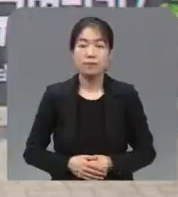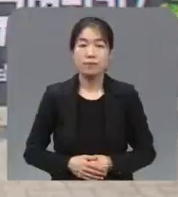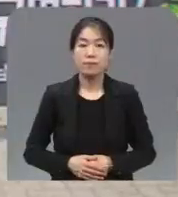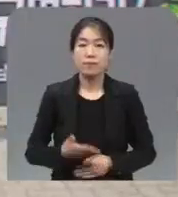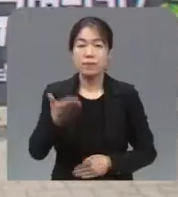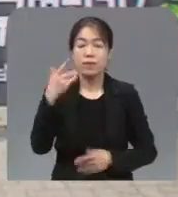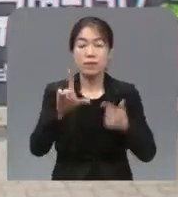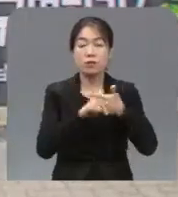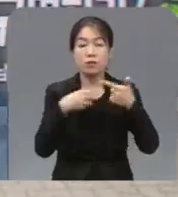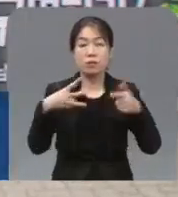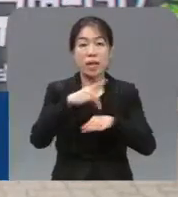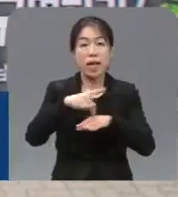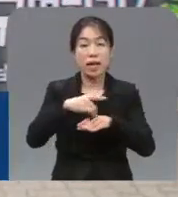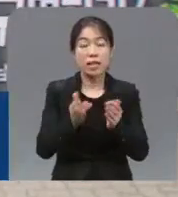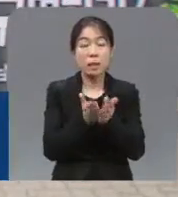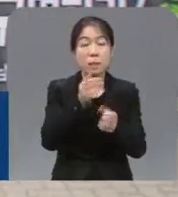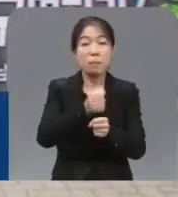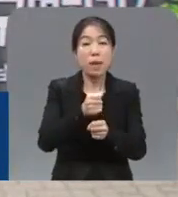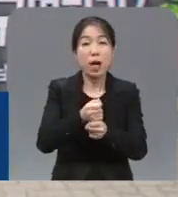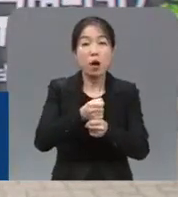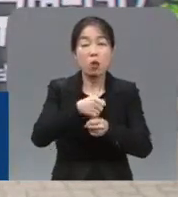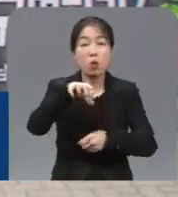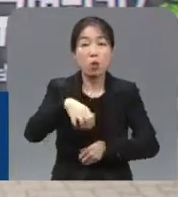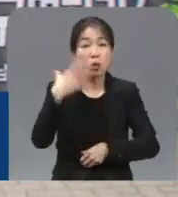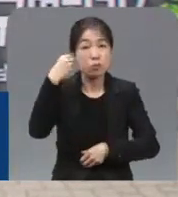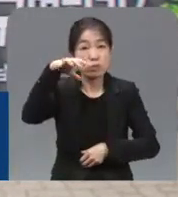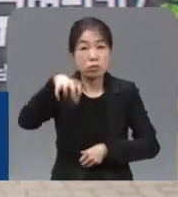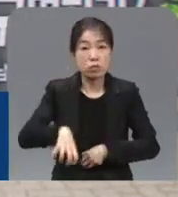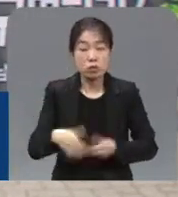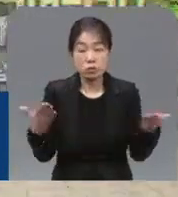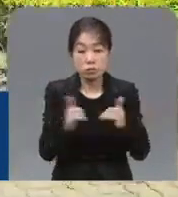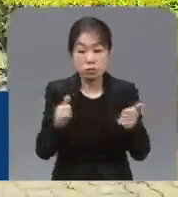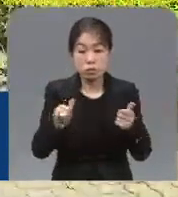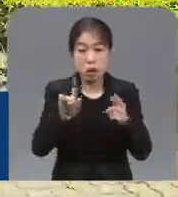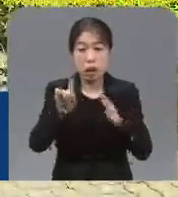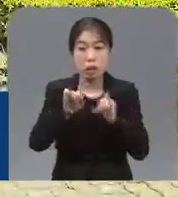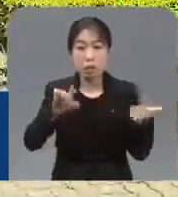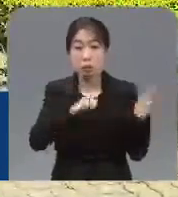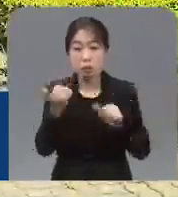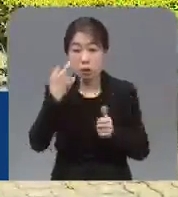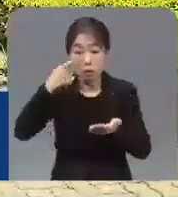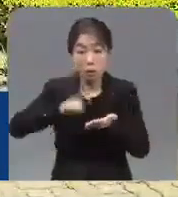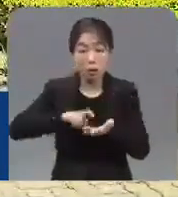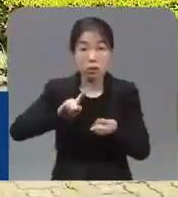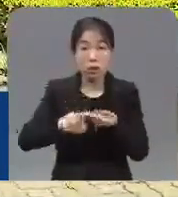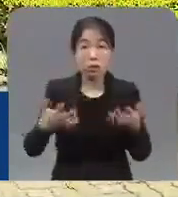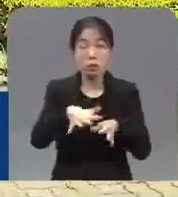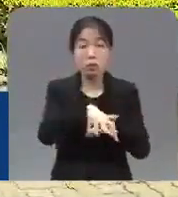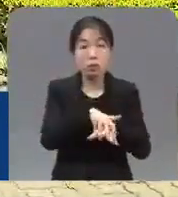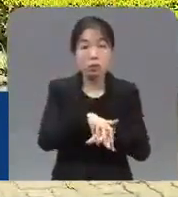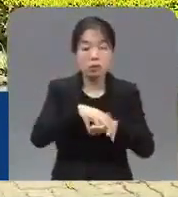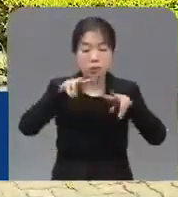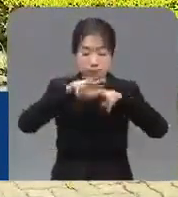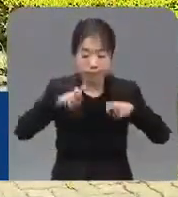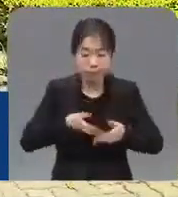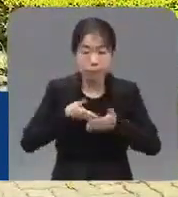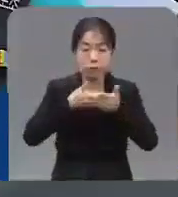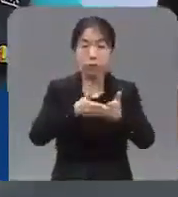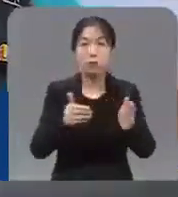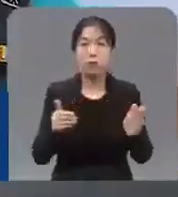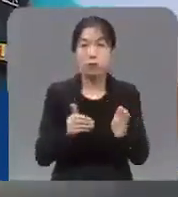지난 3일 해남의 한 조선소 기숙사에서 노동자 1명이 숨진 채 발견된 것과 관련해 금속노조가 진상규명을 촉구하고